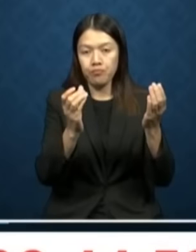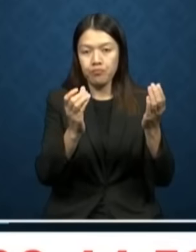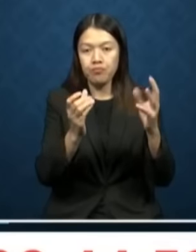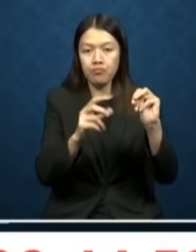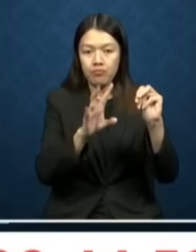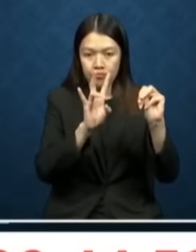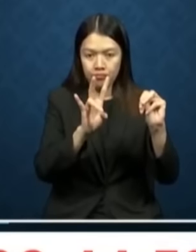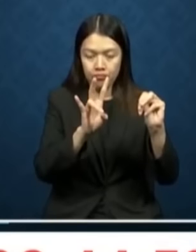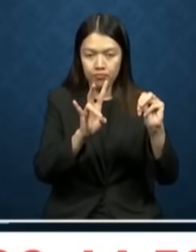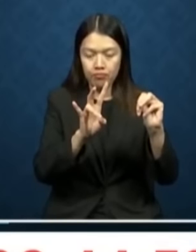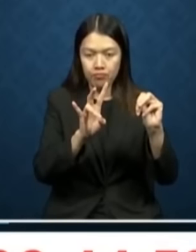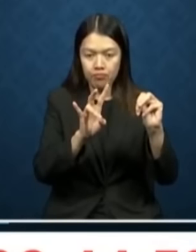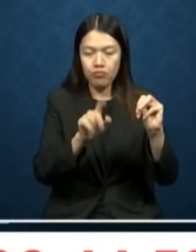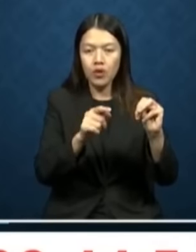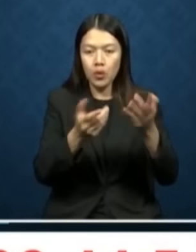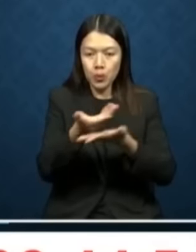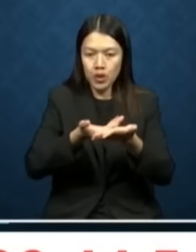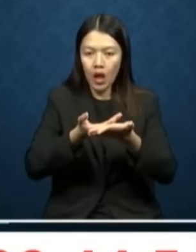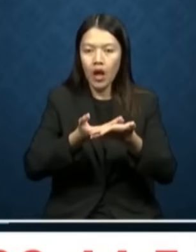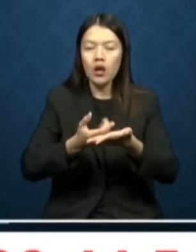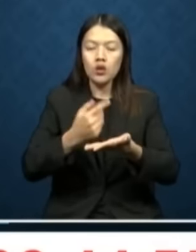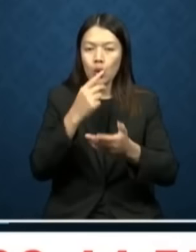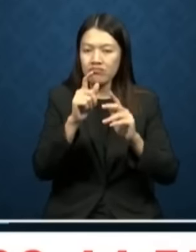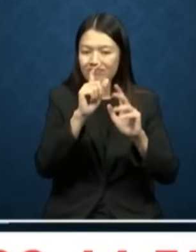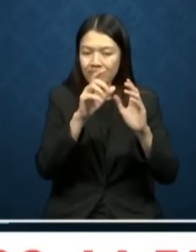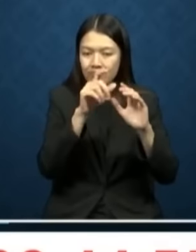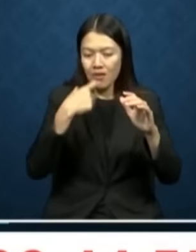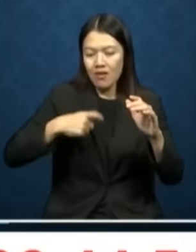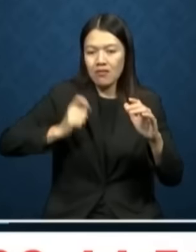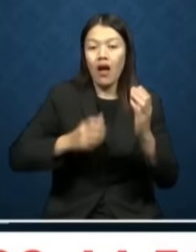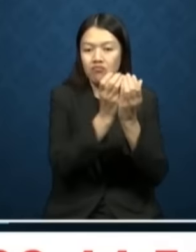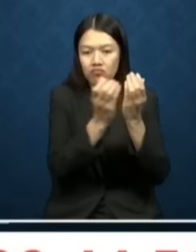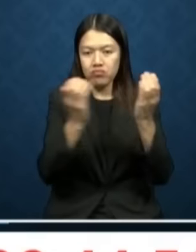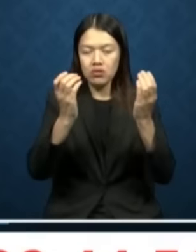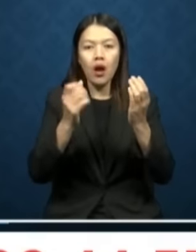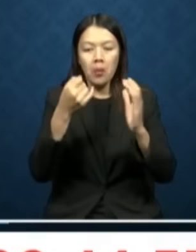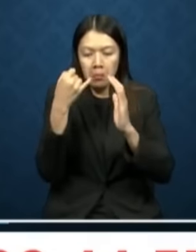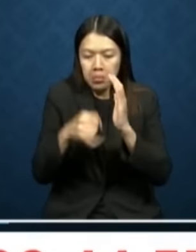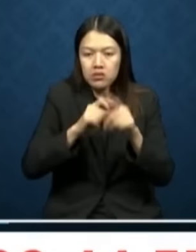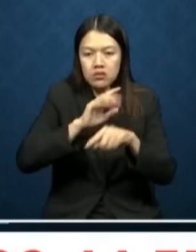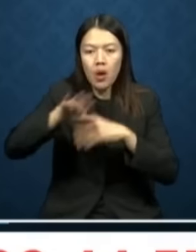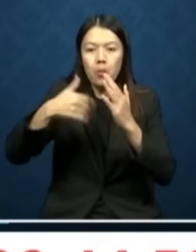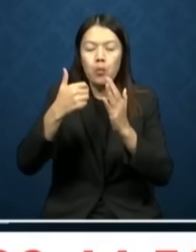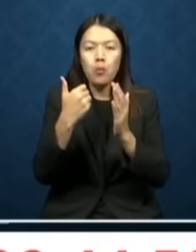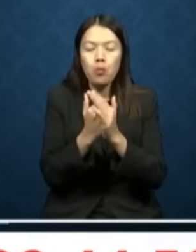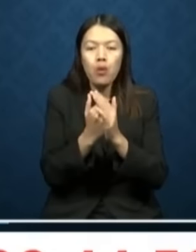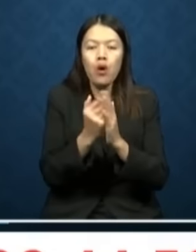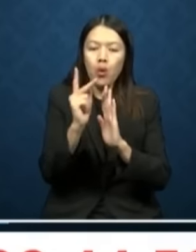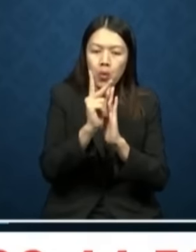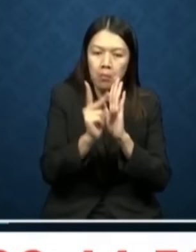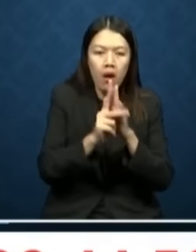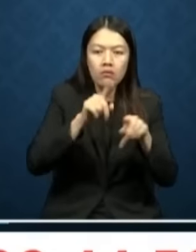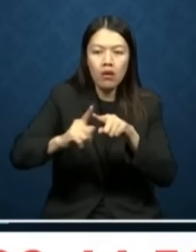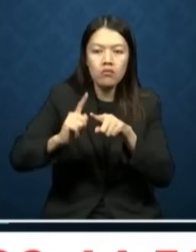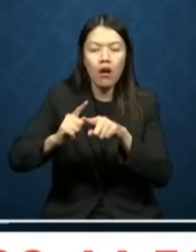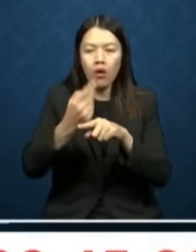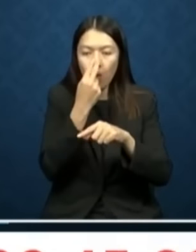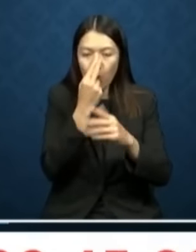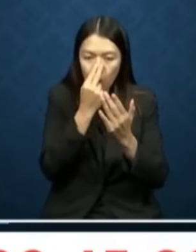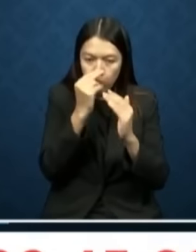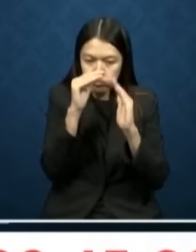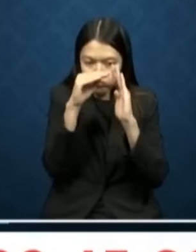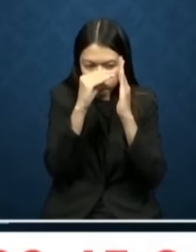บ.ประกอบรัฐธรรมนูญว่าด้วยวิธีพิจารณาคดีของศาลรัฐธรรมนูญซึ่งกำหนดให้คดีอื่นที่รัฐธรรมนูญกฎหมายประกอบรัฐธรรมนูญหรือกฎหมายอื่นกำหนด